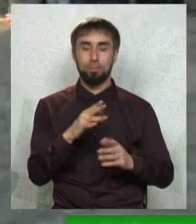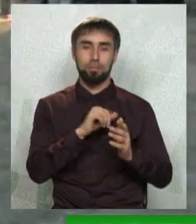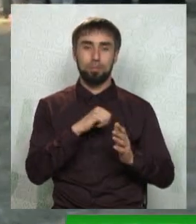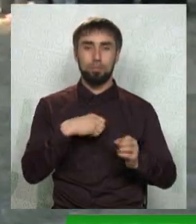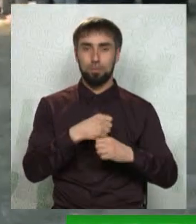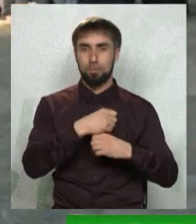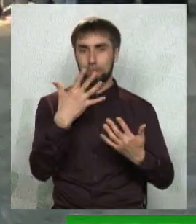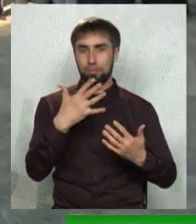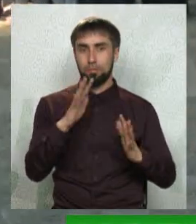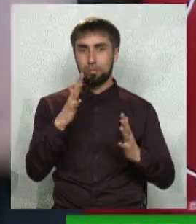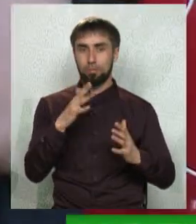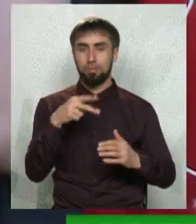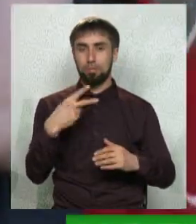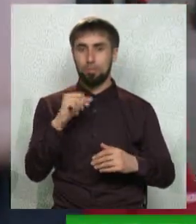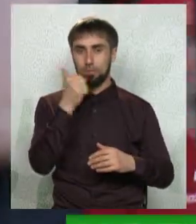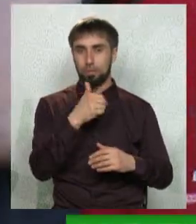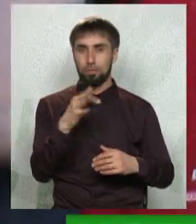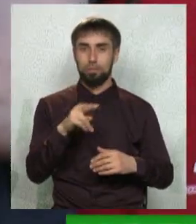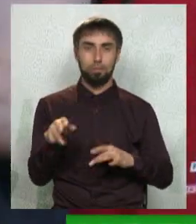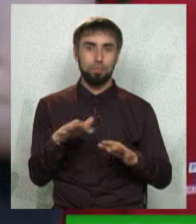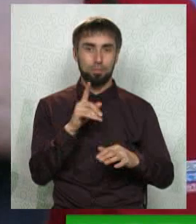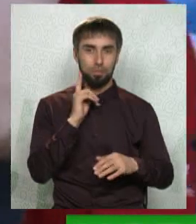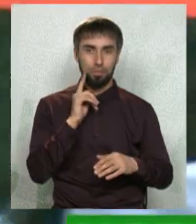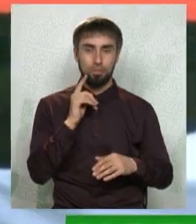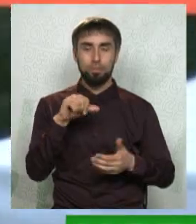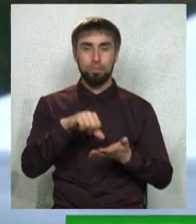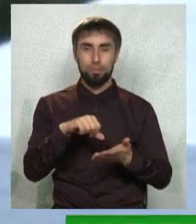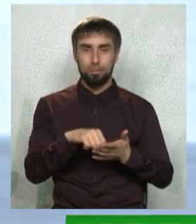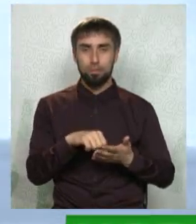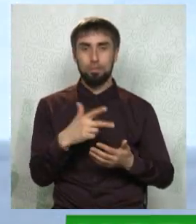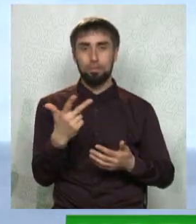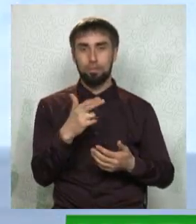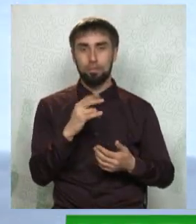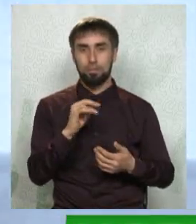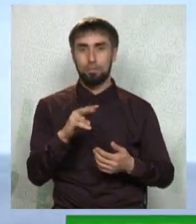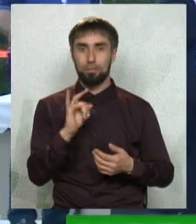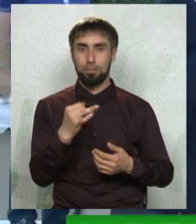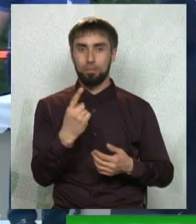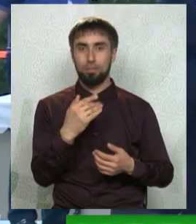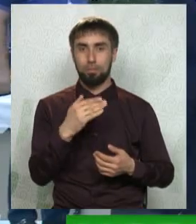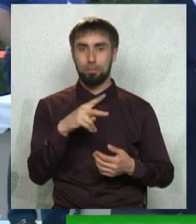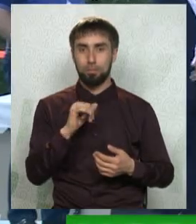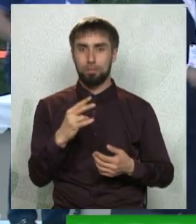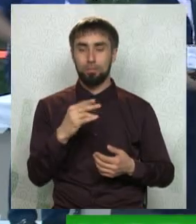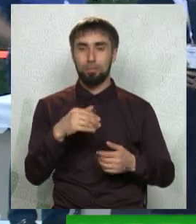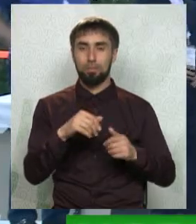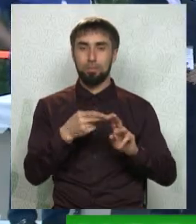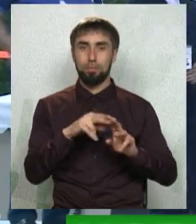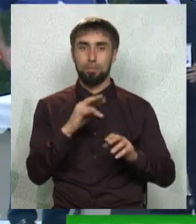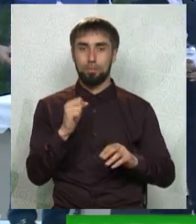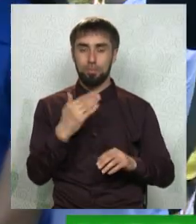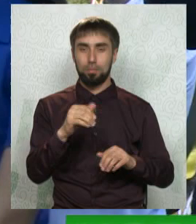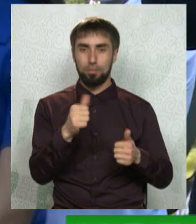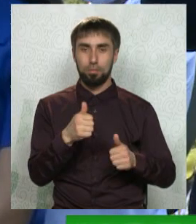событий 2020 года для Комитета по делам молодежи. Участниками трех онлайн и одной офлайн смены форума стали